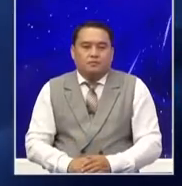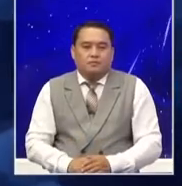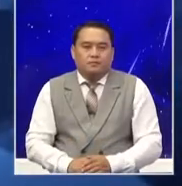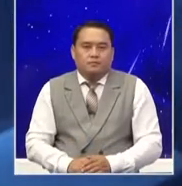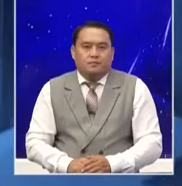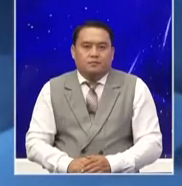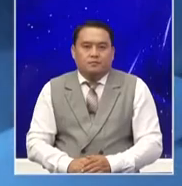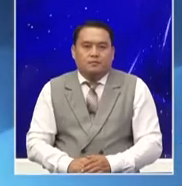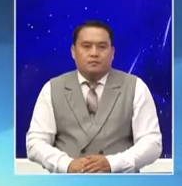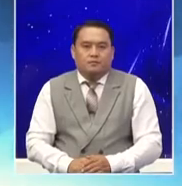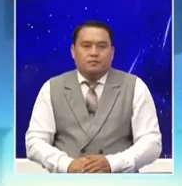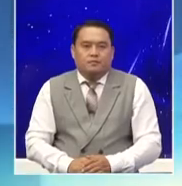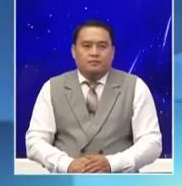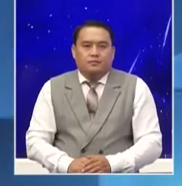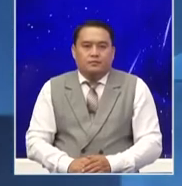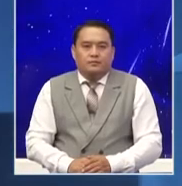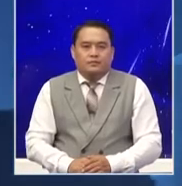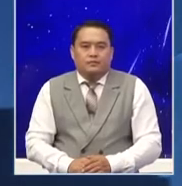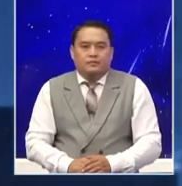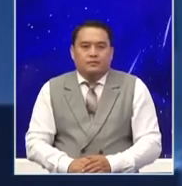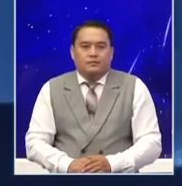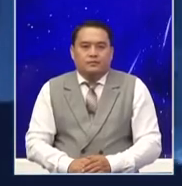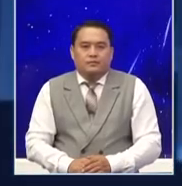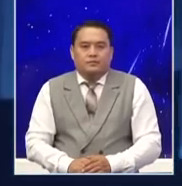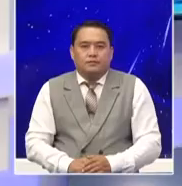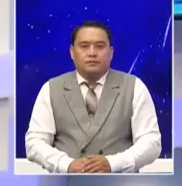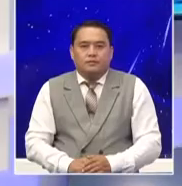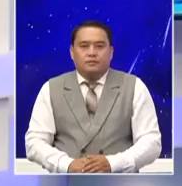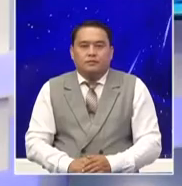Сиди Усимбек, телеканал ЖТСУ, Панфиловский район.